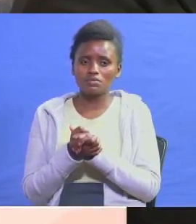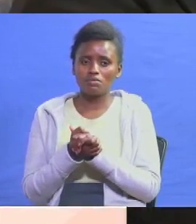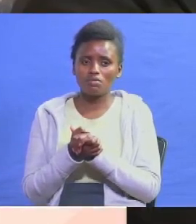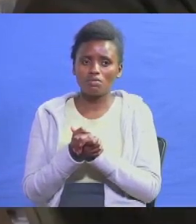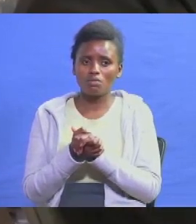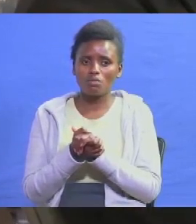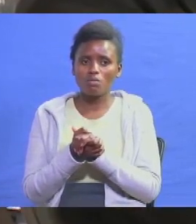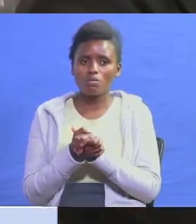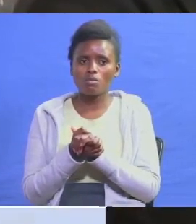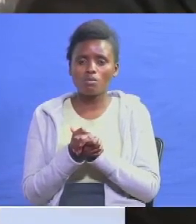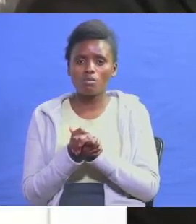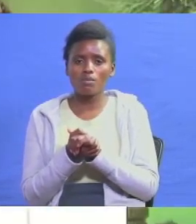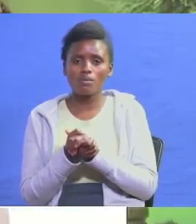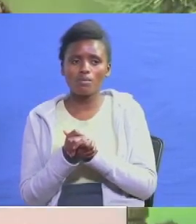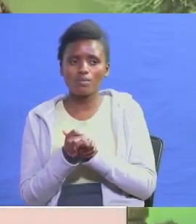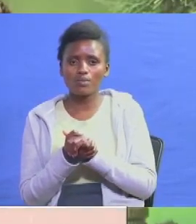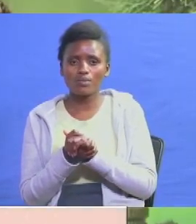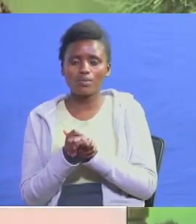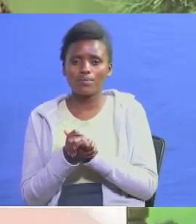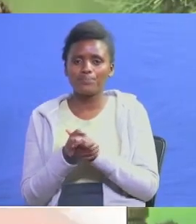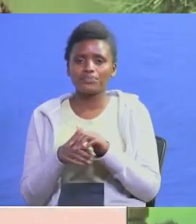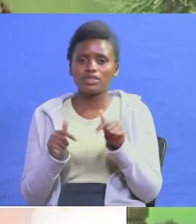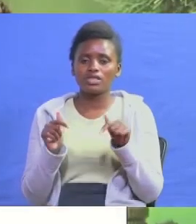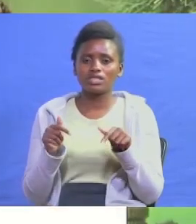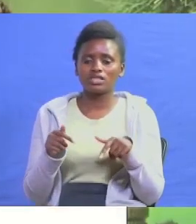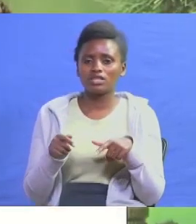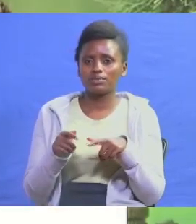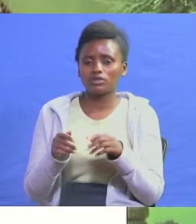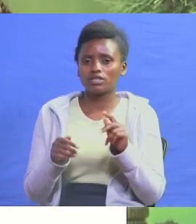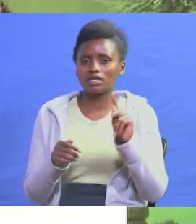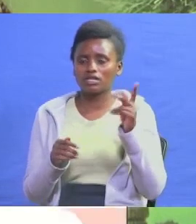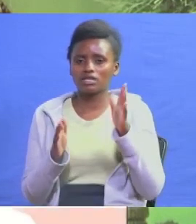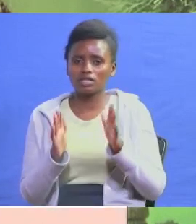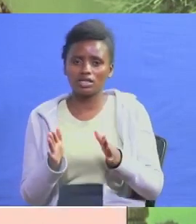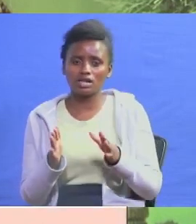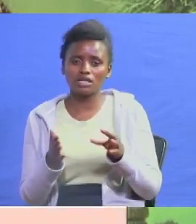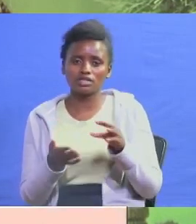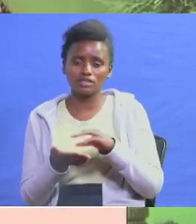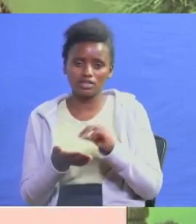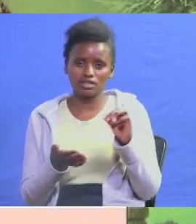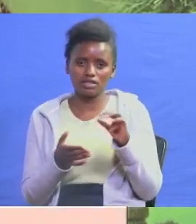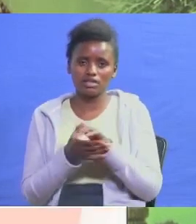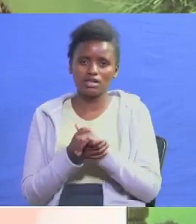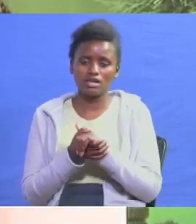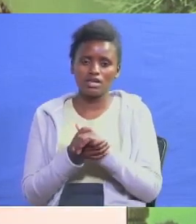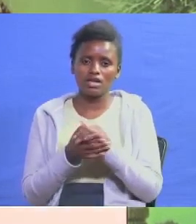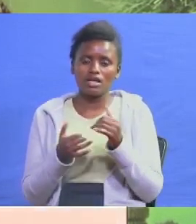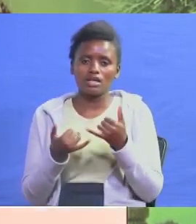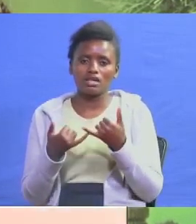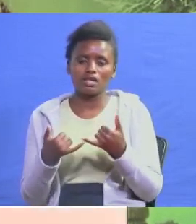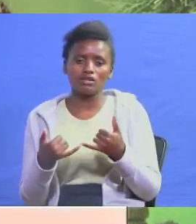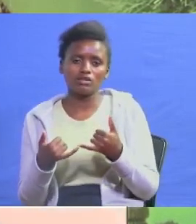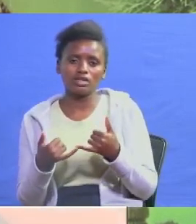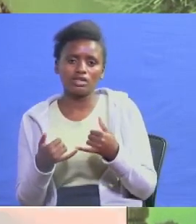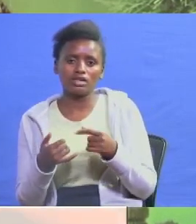juu na itumiwe kwa uaminifu. This is the approach that Kenya has taken. The amendment of our